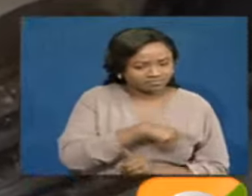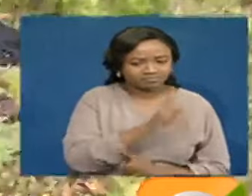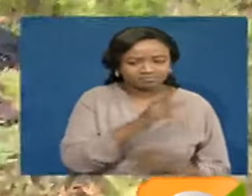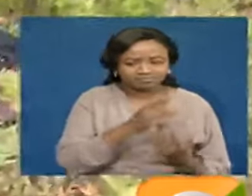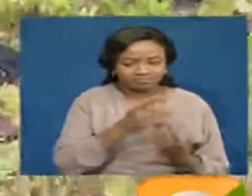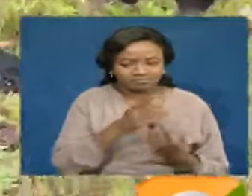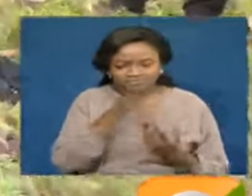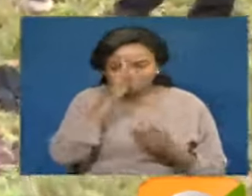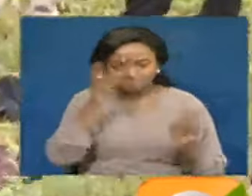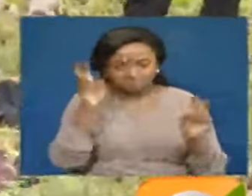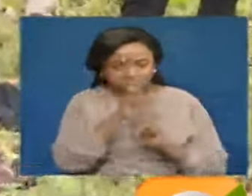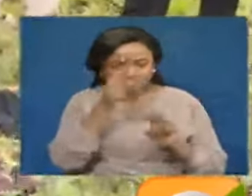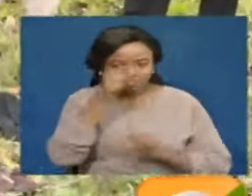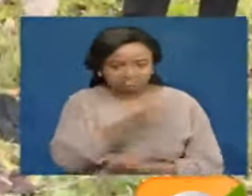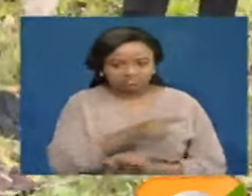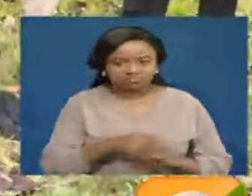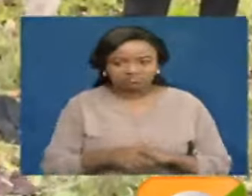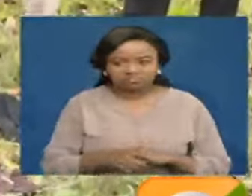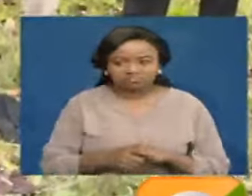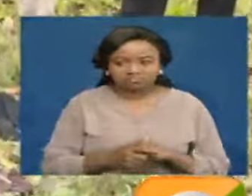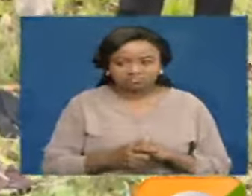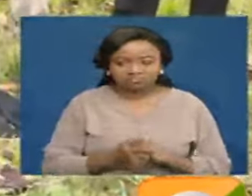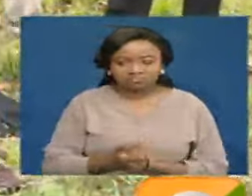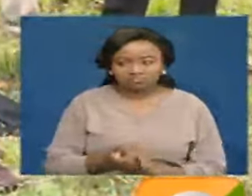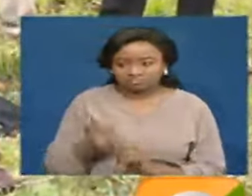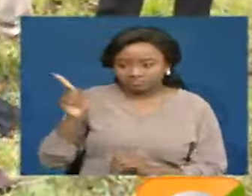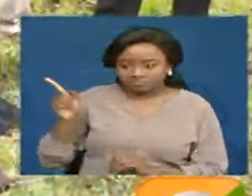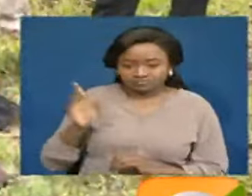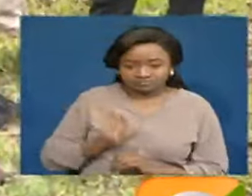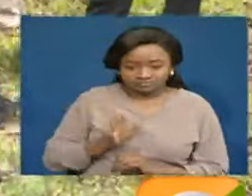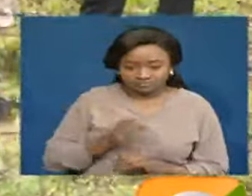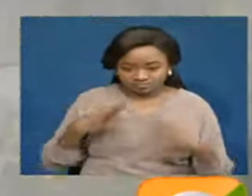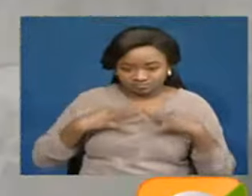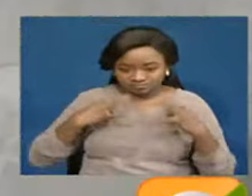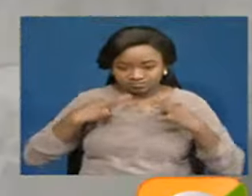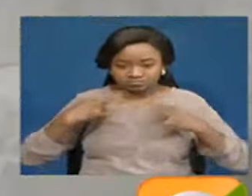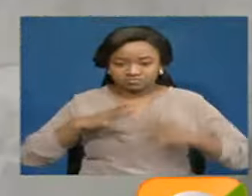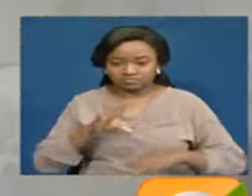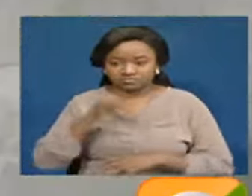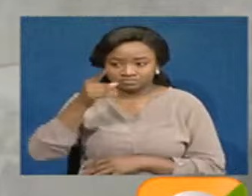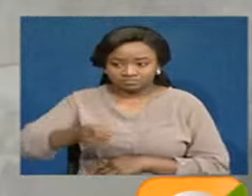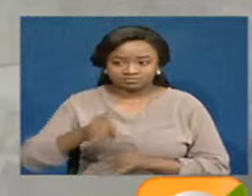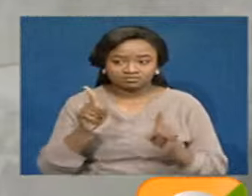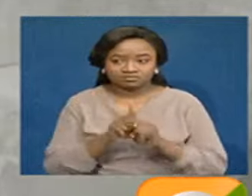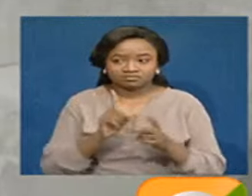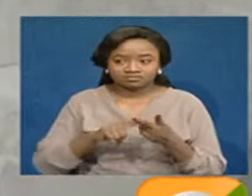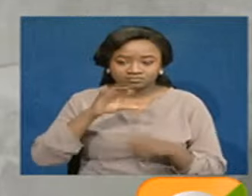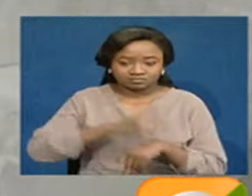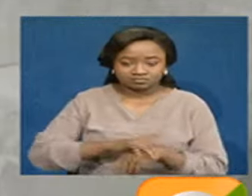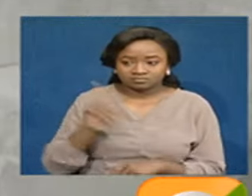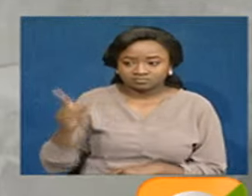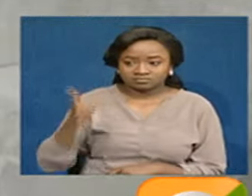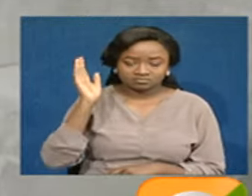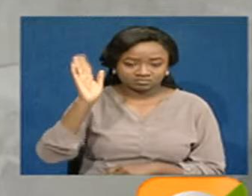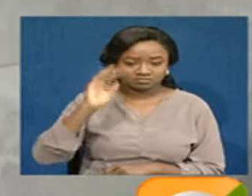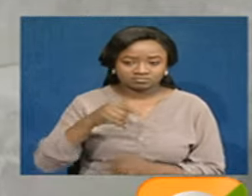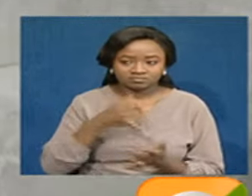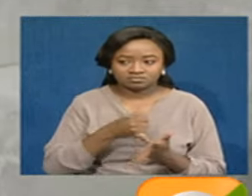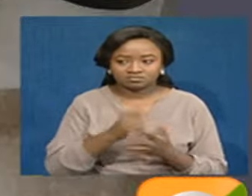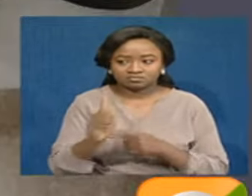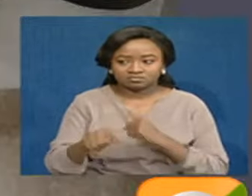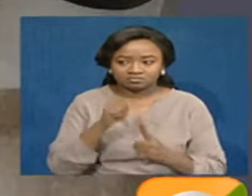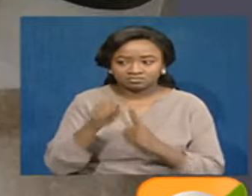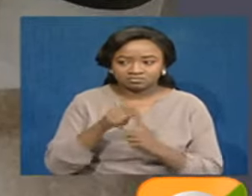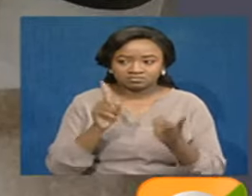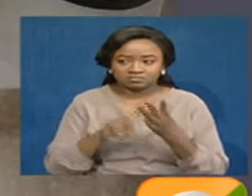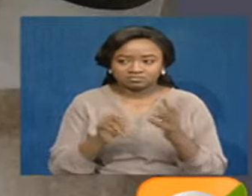anasakwa. Kando na nguo za Deka kupatikana Lang'ata, wapelelezi pia wamepata panga inayodaiwa kuhusika kwa mauaji pamoja